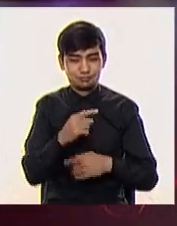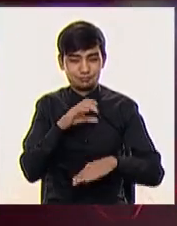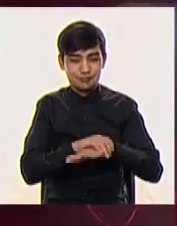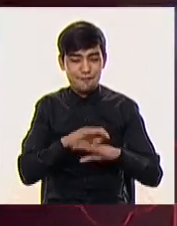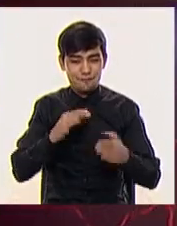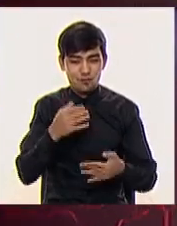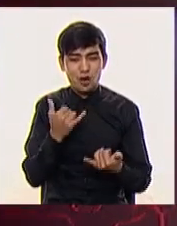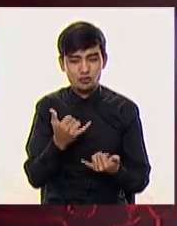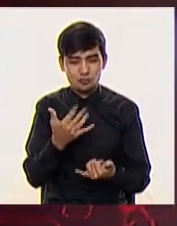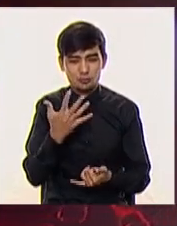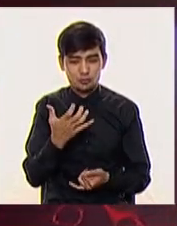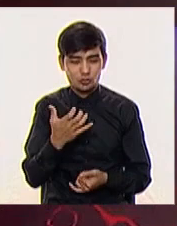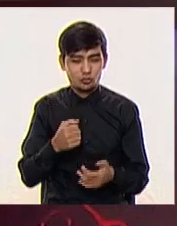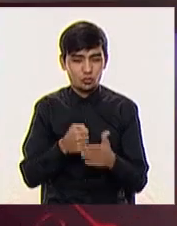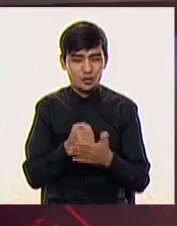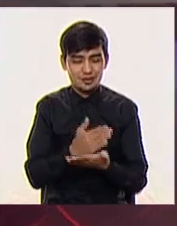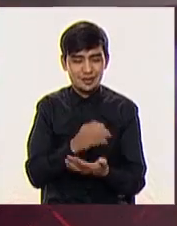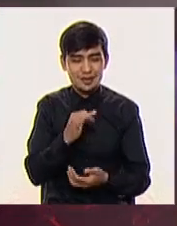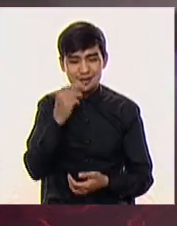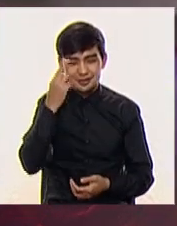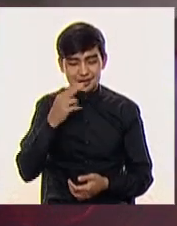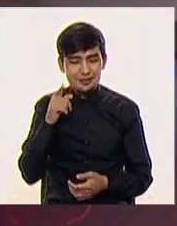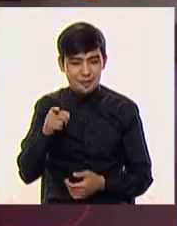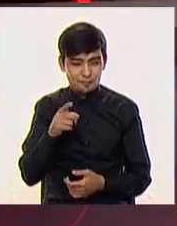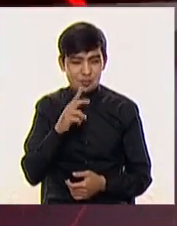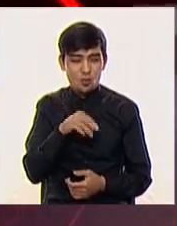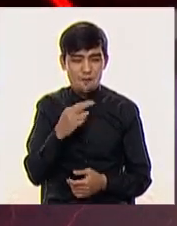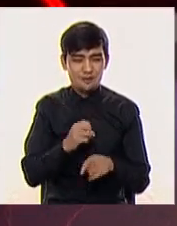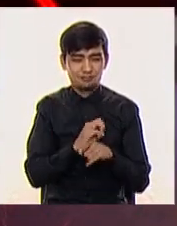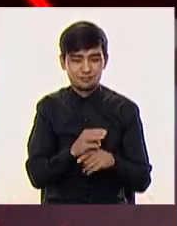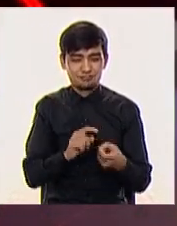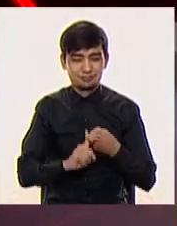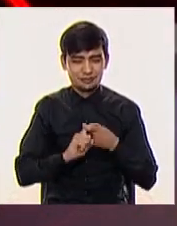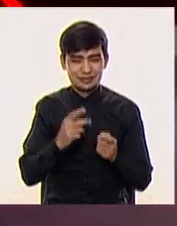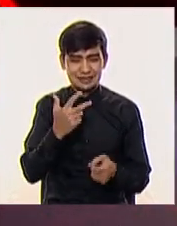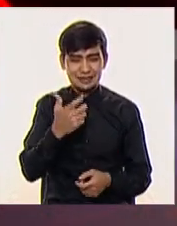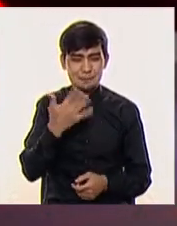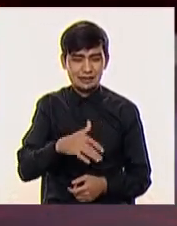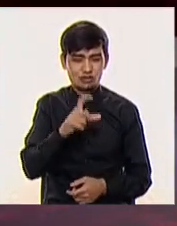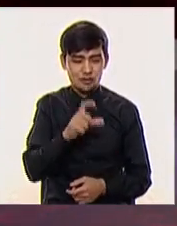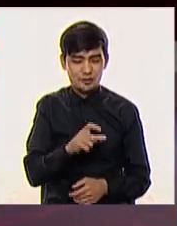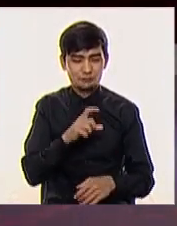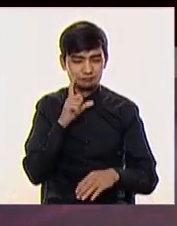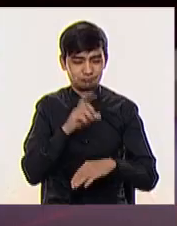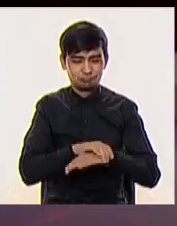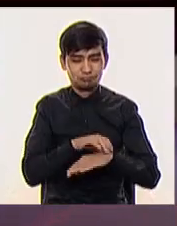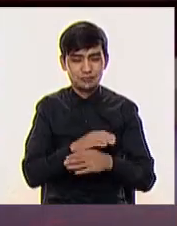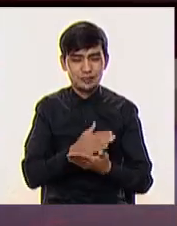олардың саны 500-ге жеткен. Ал Нұр-Сұлтанда күніне ковид жұқтырған 350-ден астам адам анықталып жатыр